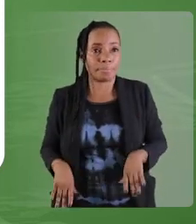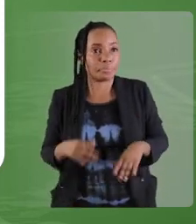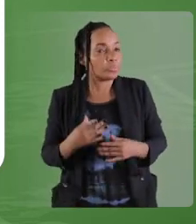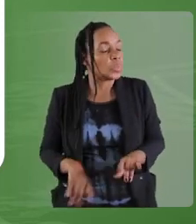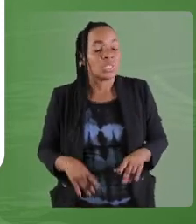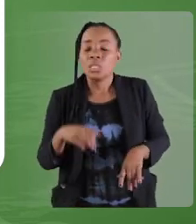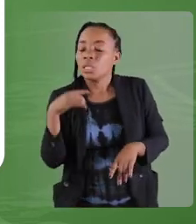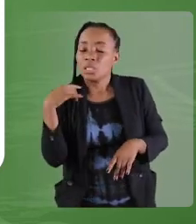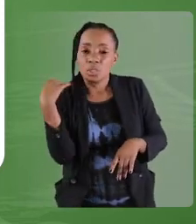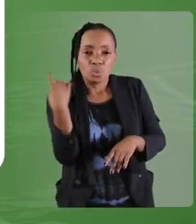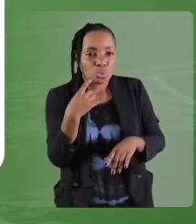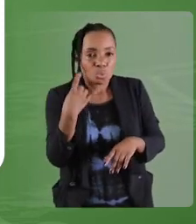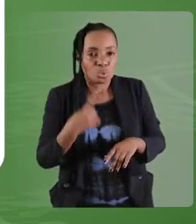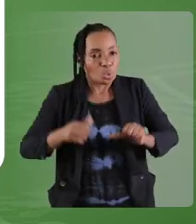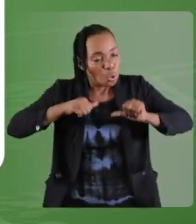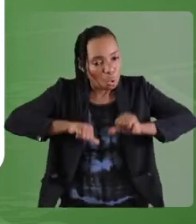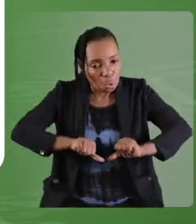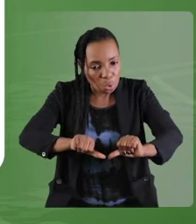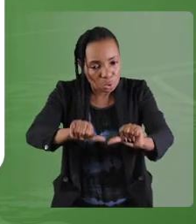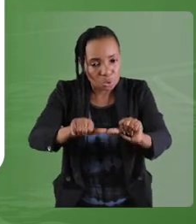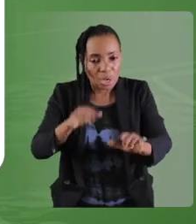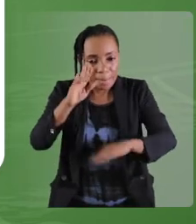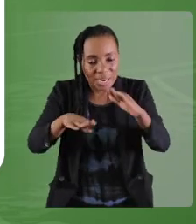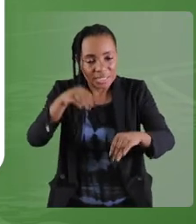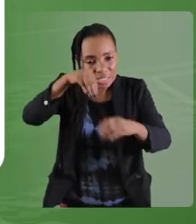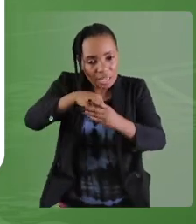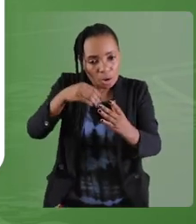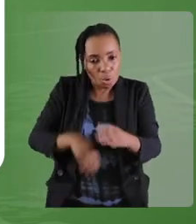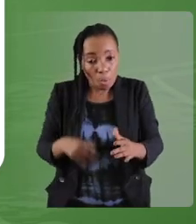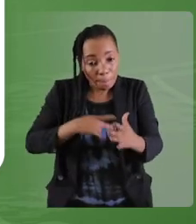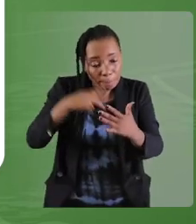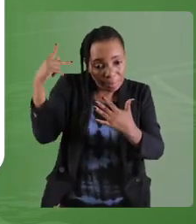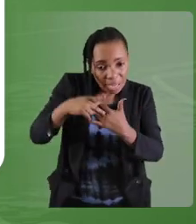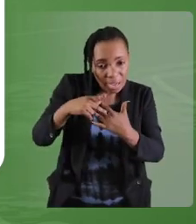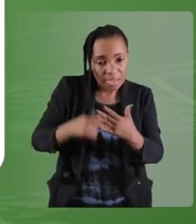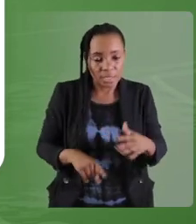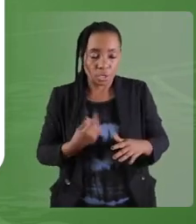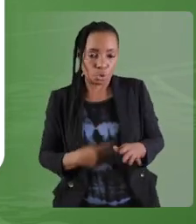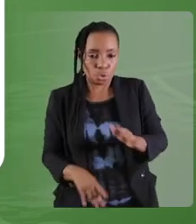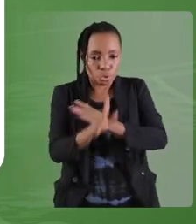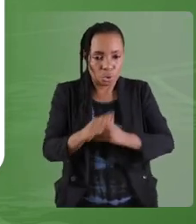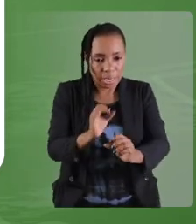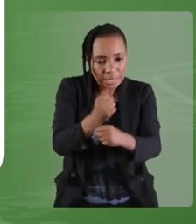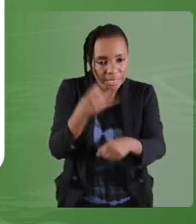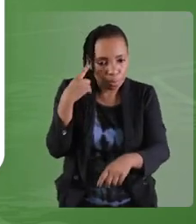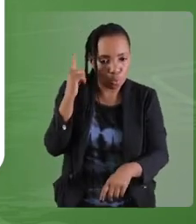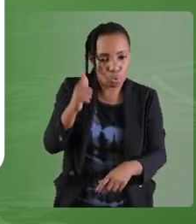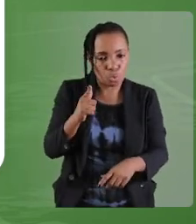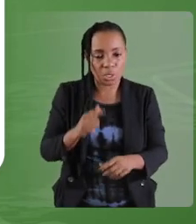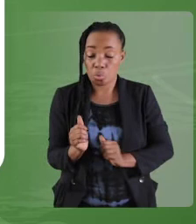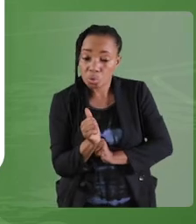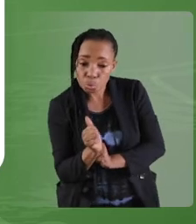que réactualiser un plan élaboré par Dieu. À ce niveau, nous pouvons